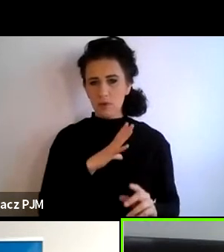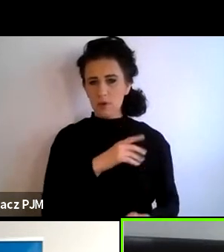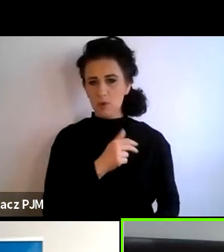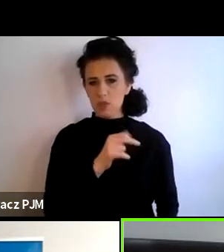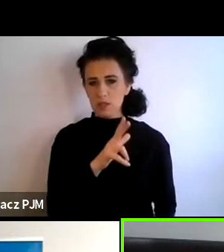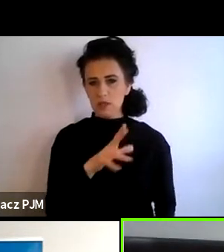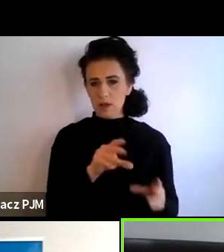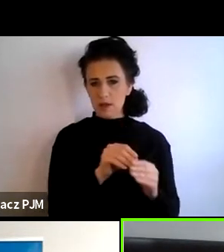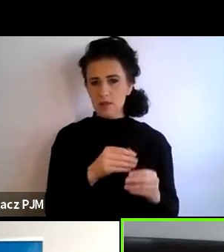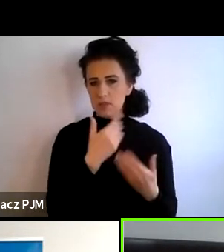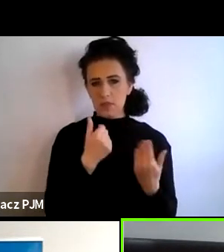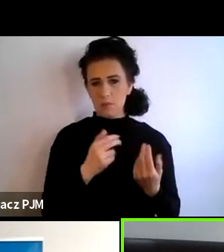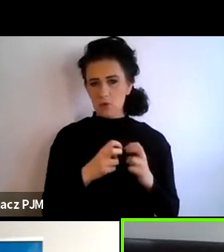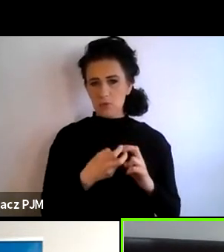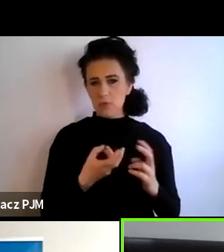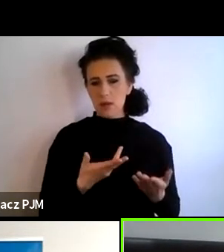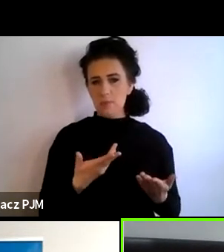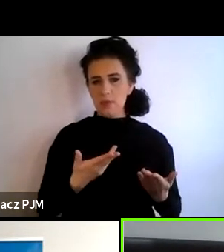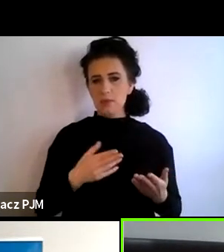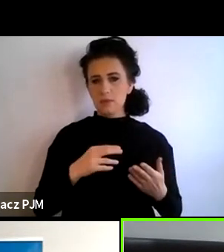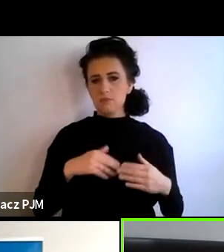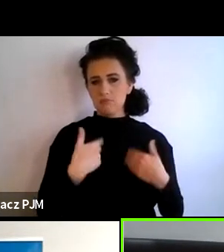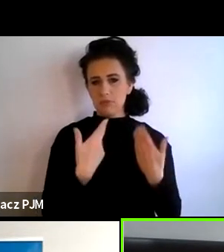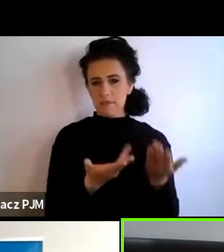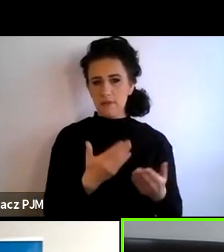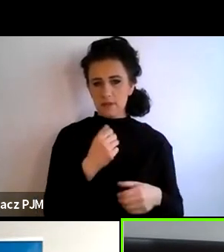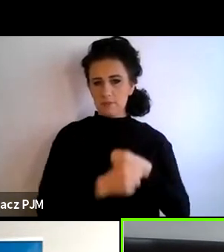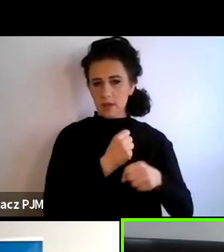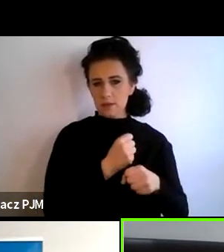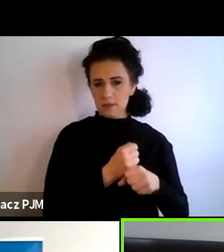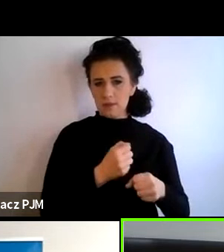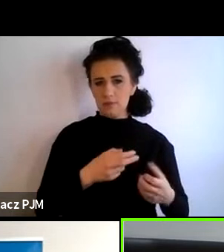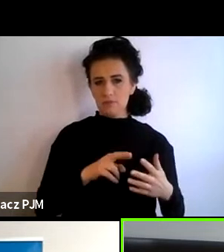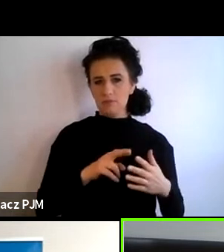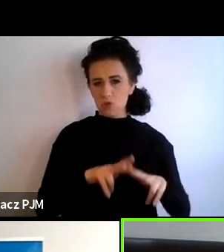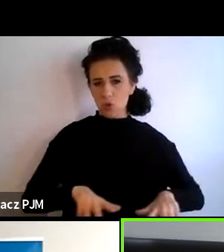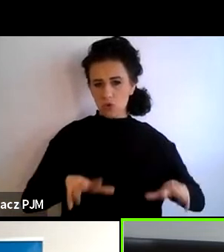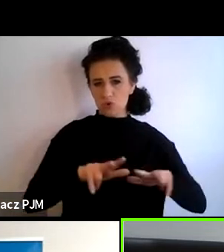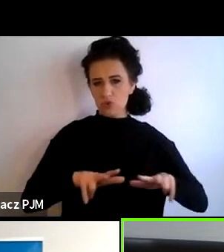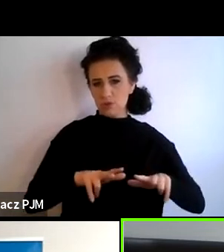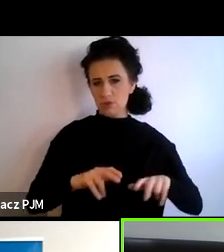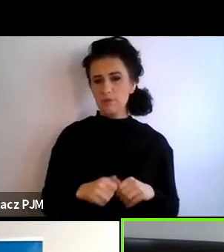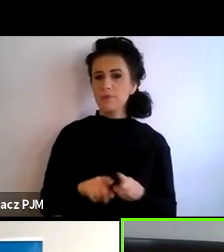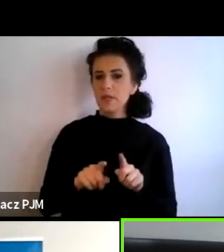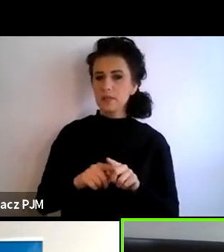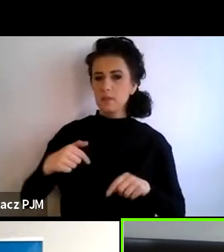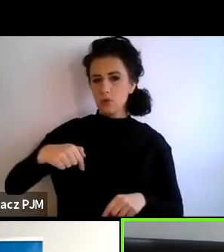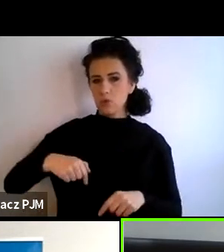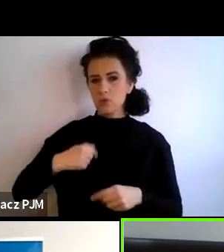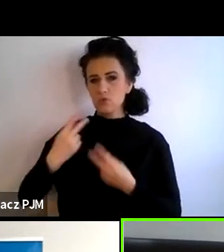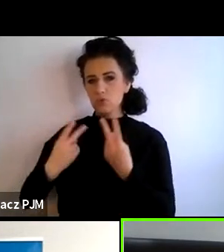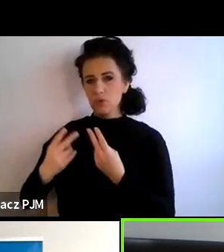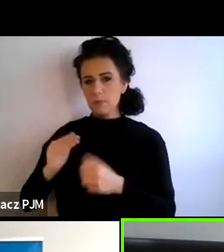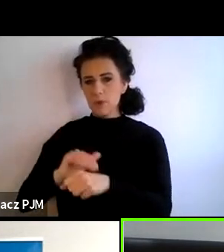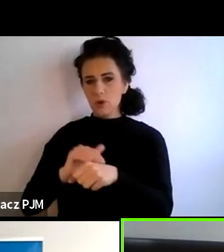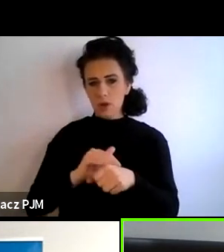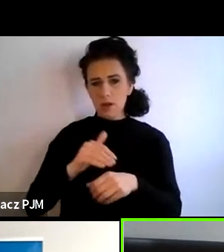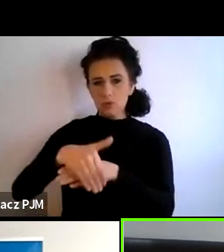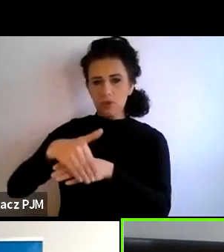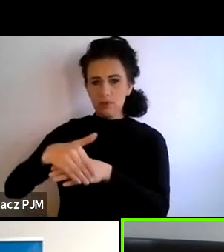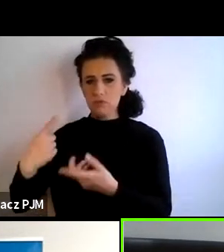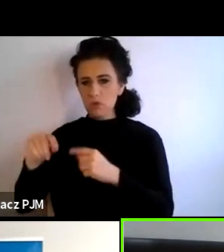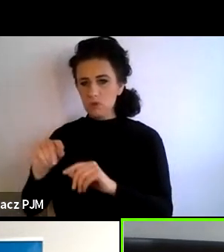w zakresie zatrudniania rodziny. Powiem tak, u nas też staramy się szukać wśród kolegów, studentów, osób z zewnątrz. Właśnie to, co Agiel mówił,